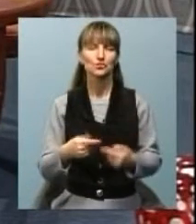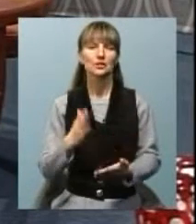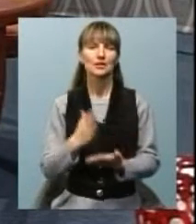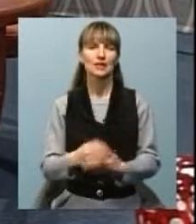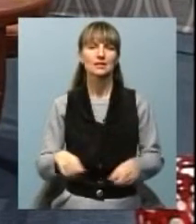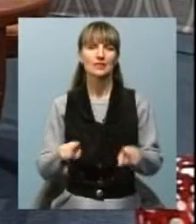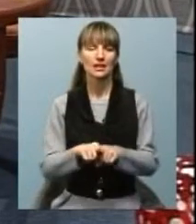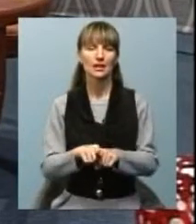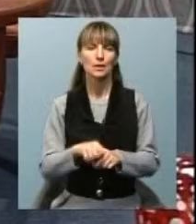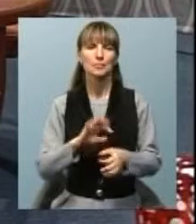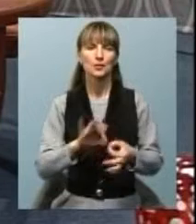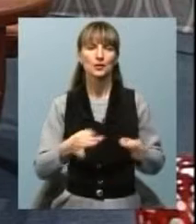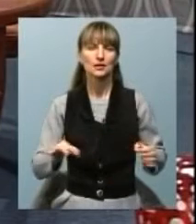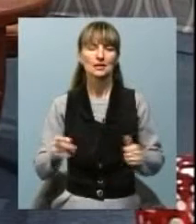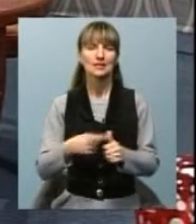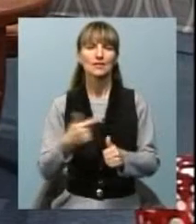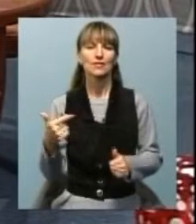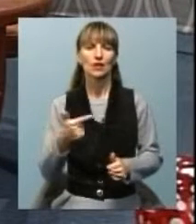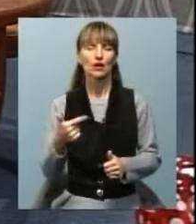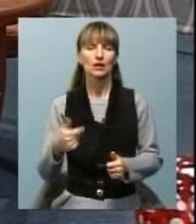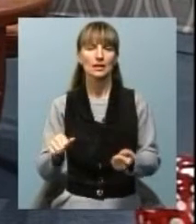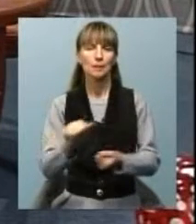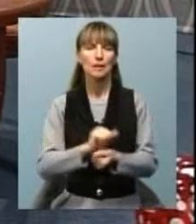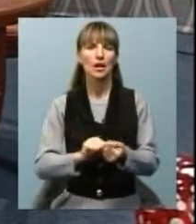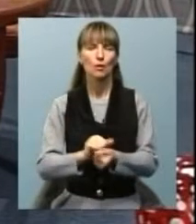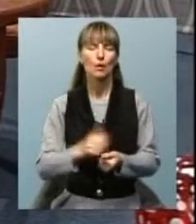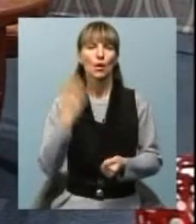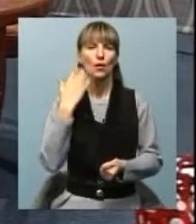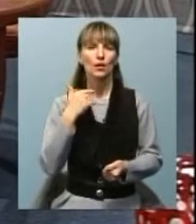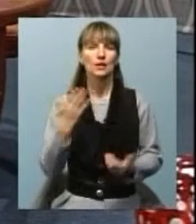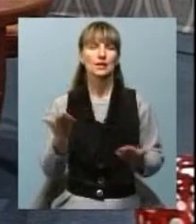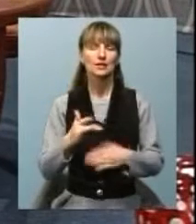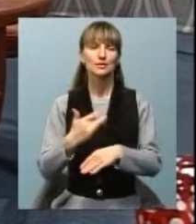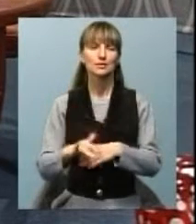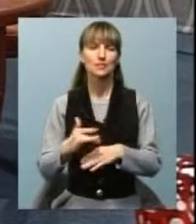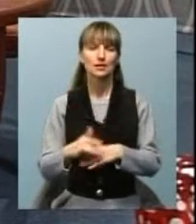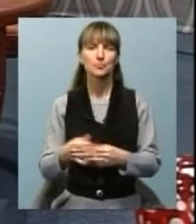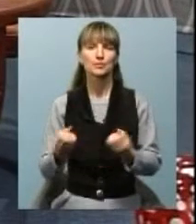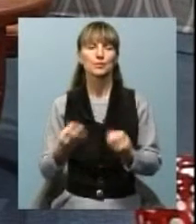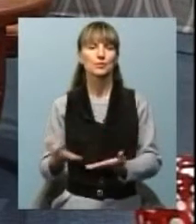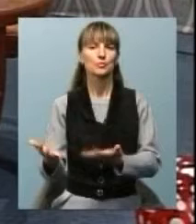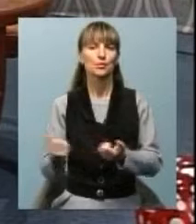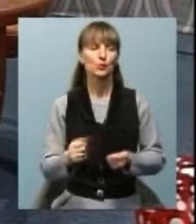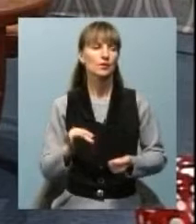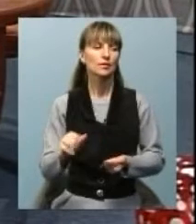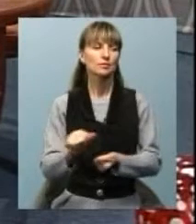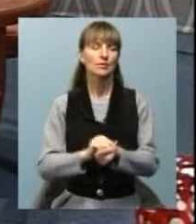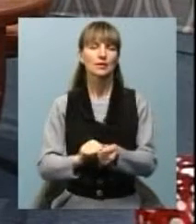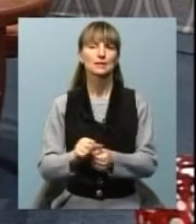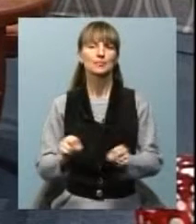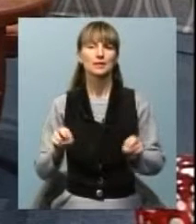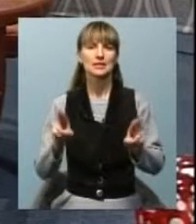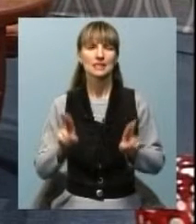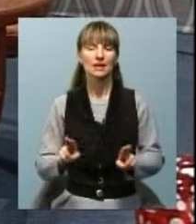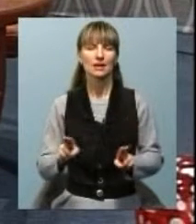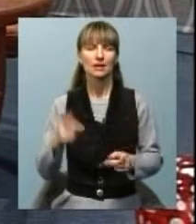існує такий процес, називається вторинна переробка. Коли якесь певне сміття просто беруть та переробляють за допомогою